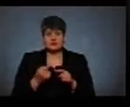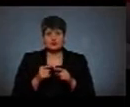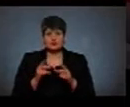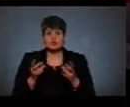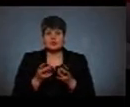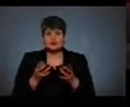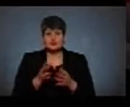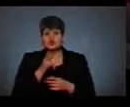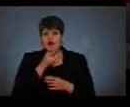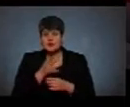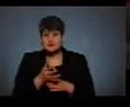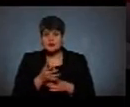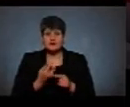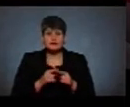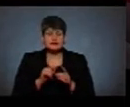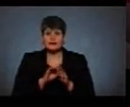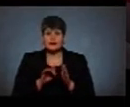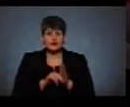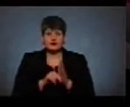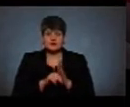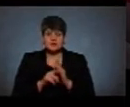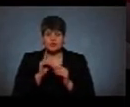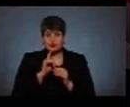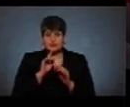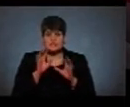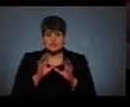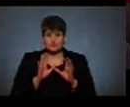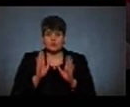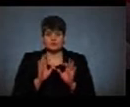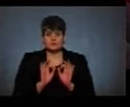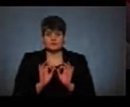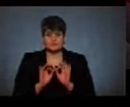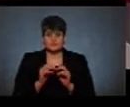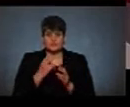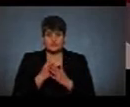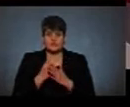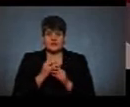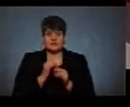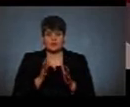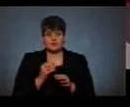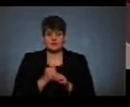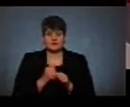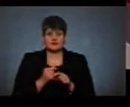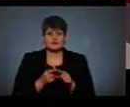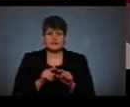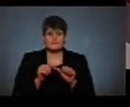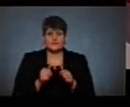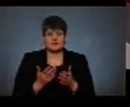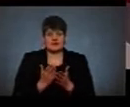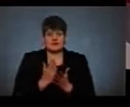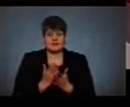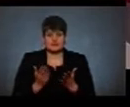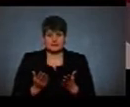потрібен час, але це не означає, що поки цей закон не буде приведений до ідеального вигляду, він не може працювати в такій формі, як він зараз є.